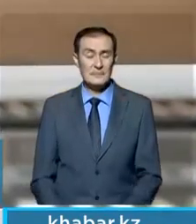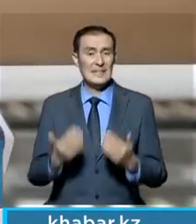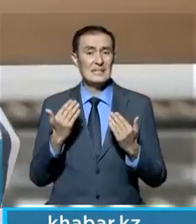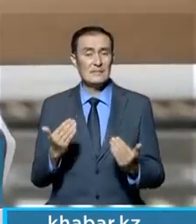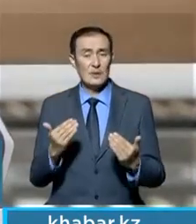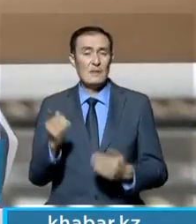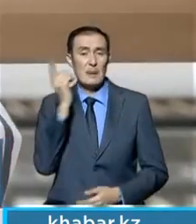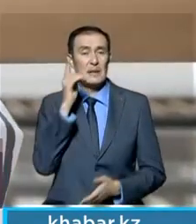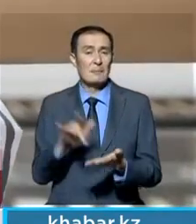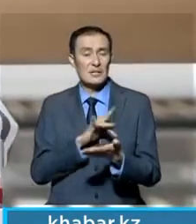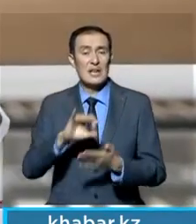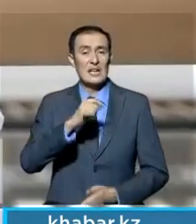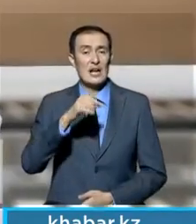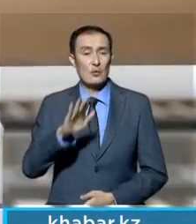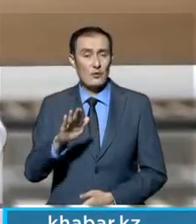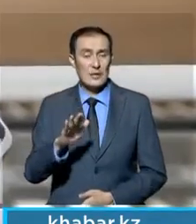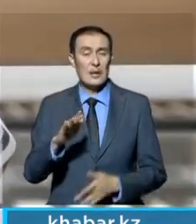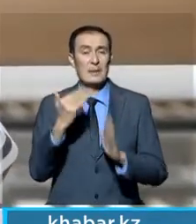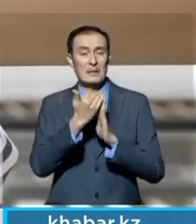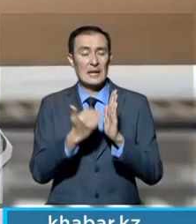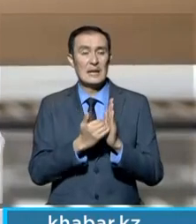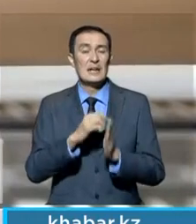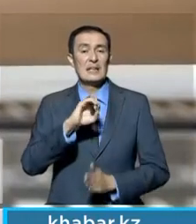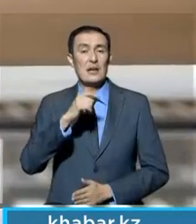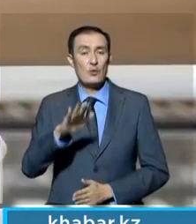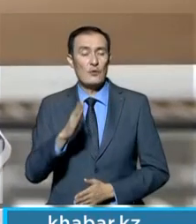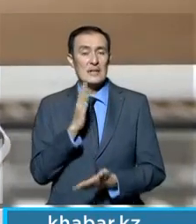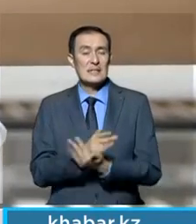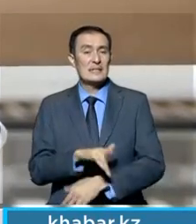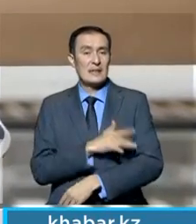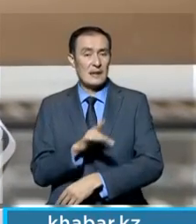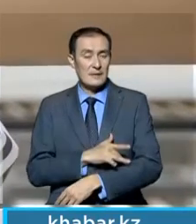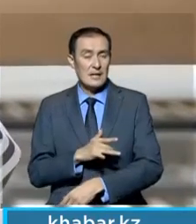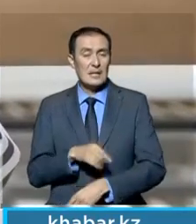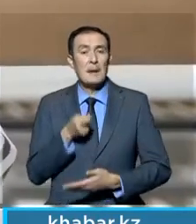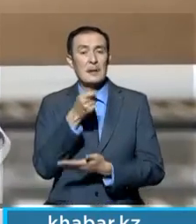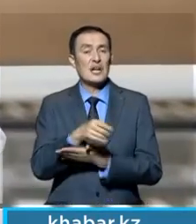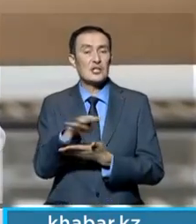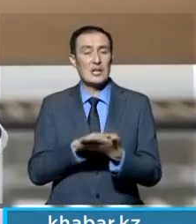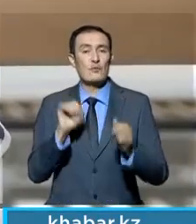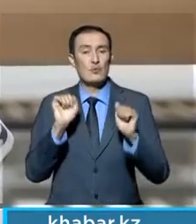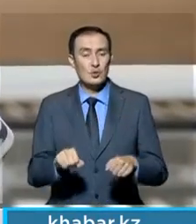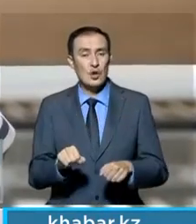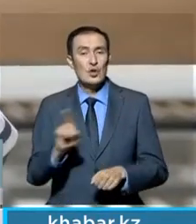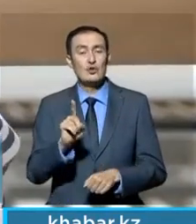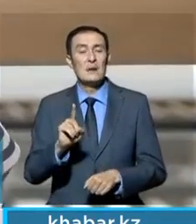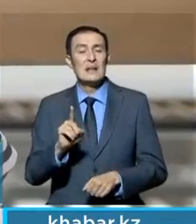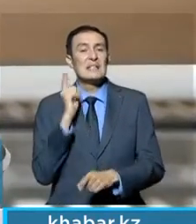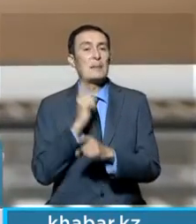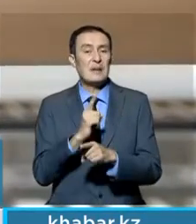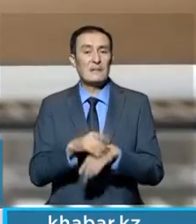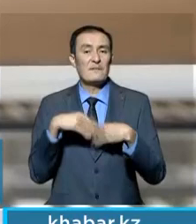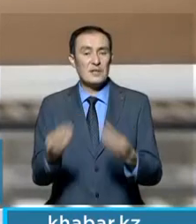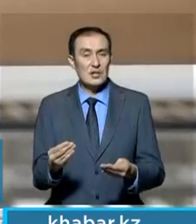Сегодня в мобильном приложении EGOV Mobile и на портале EGOV.kz мы запустили сервис для подачи заявки на запрет